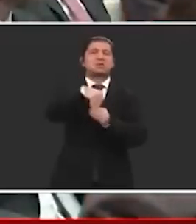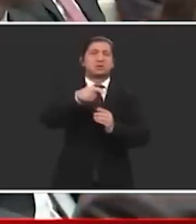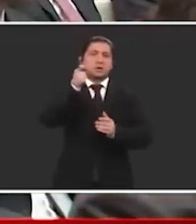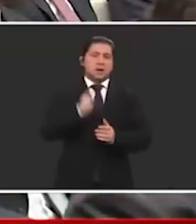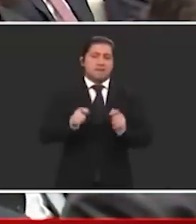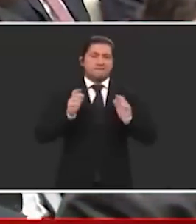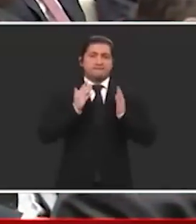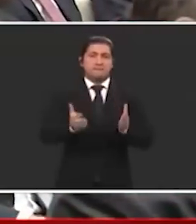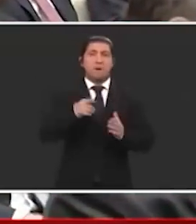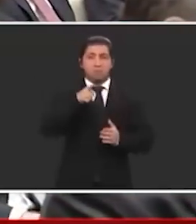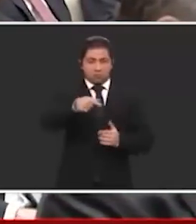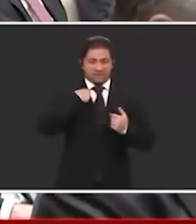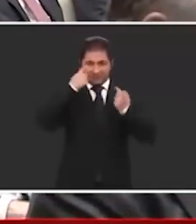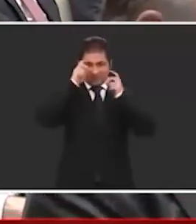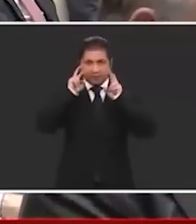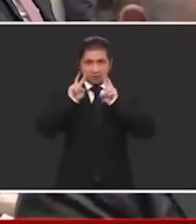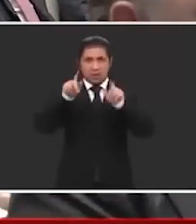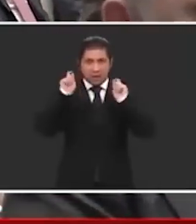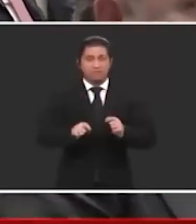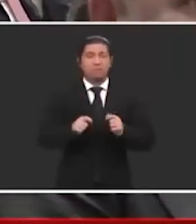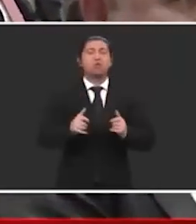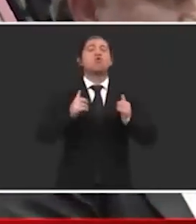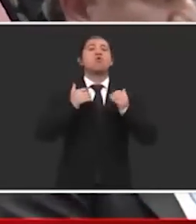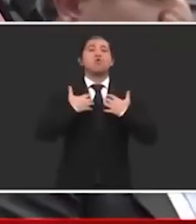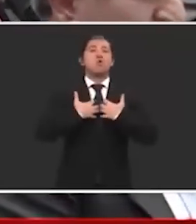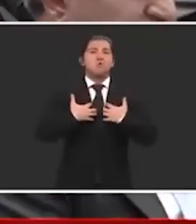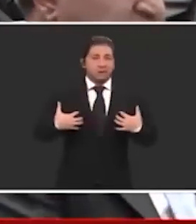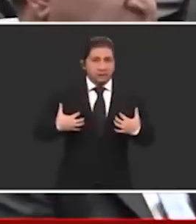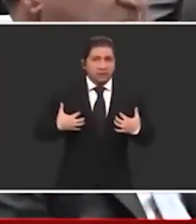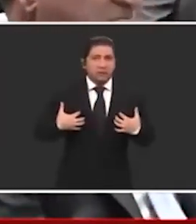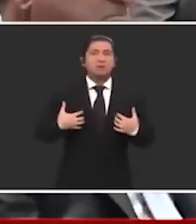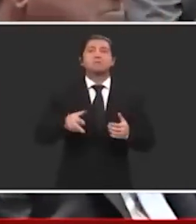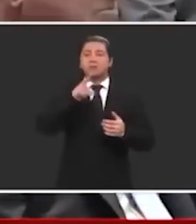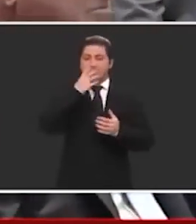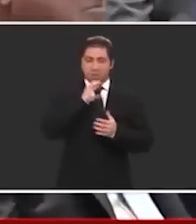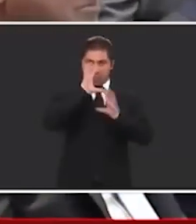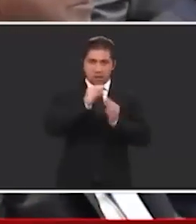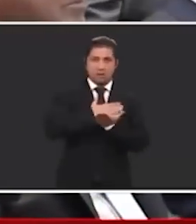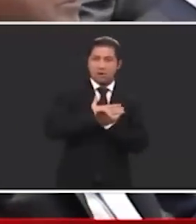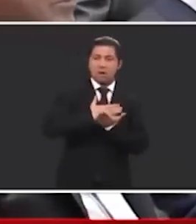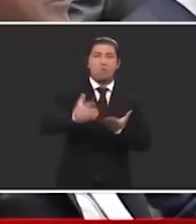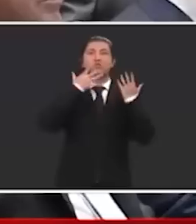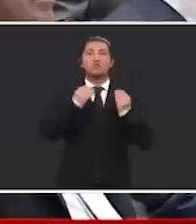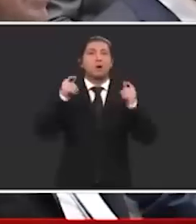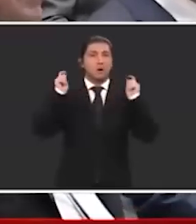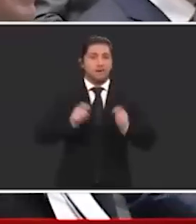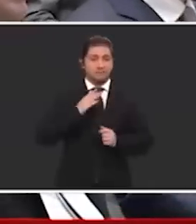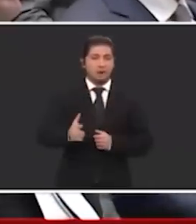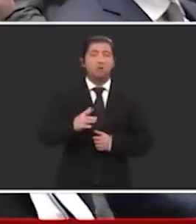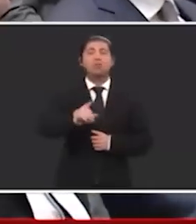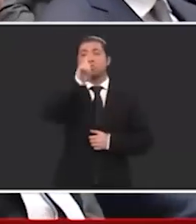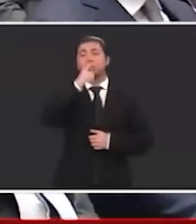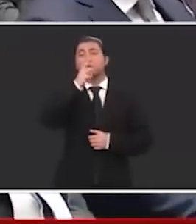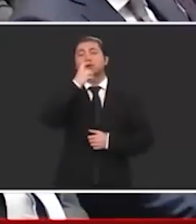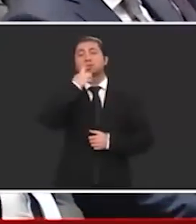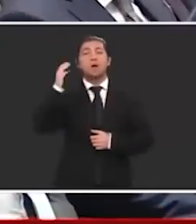Bu yaklaşımla tesis ettiğimiz güven ve istikrar ikliminde ülkemizin asırlık demokrasi